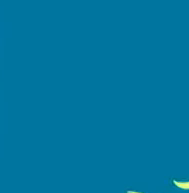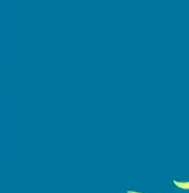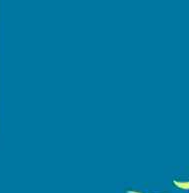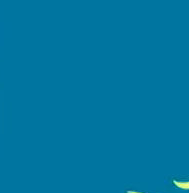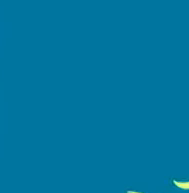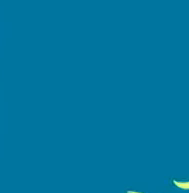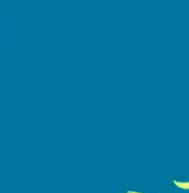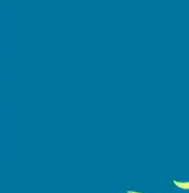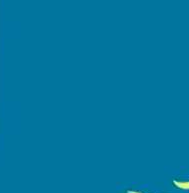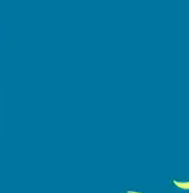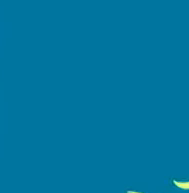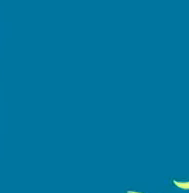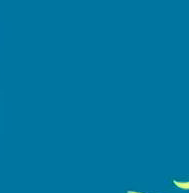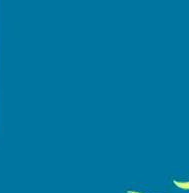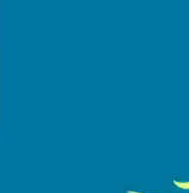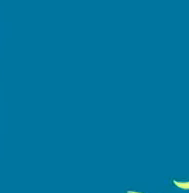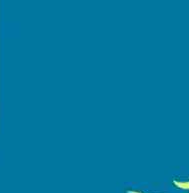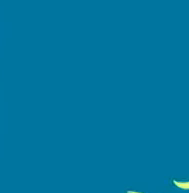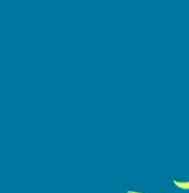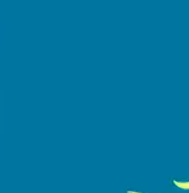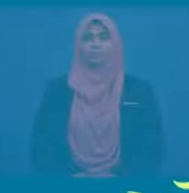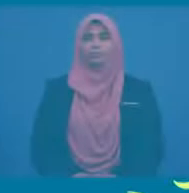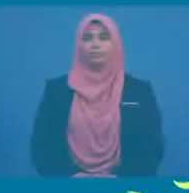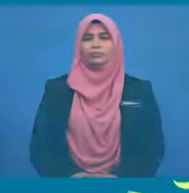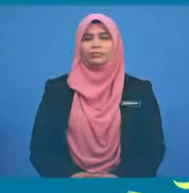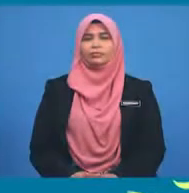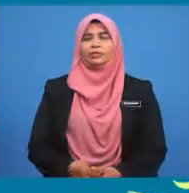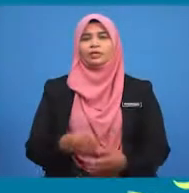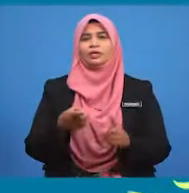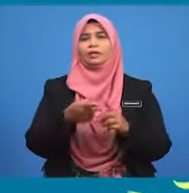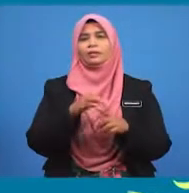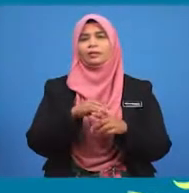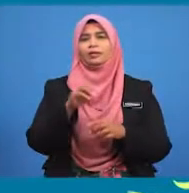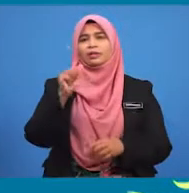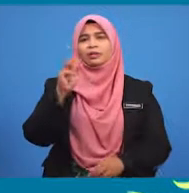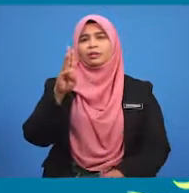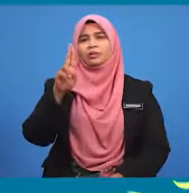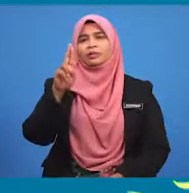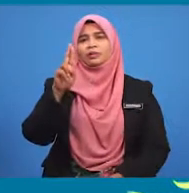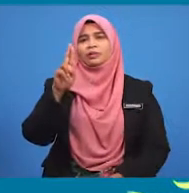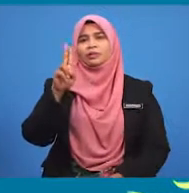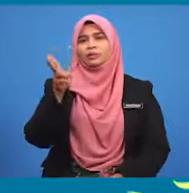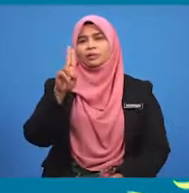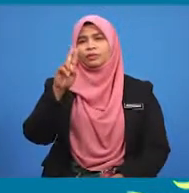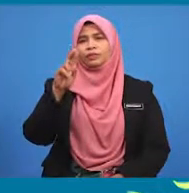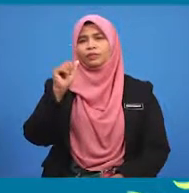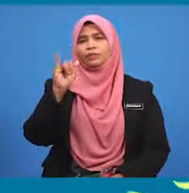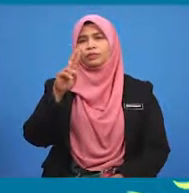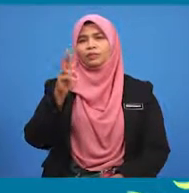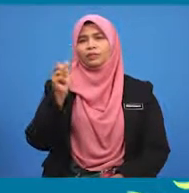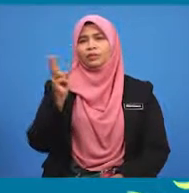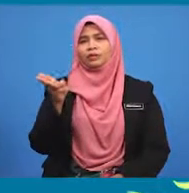wa tu'mina bil qadri kulli. Rawahu Muslim. Daripada Abu Hurairah radhiyallahu an, dia